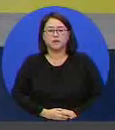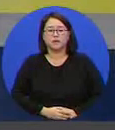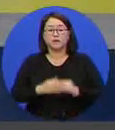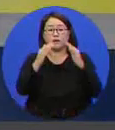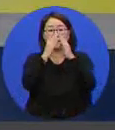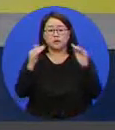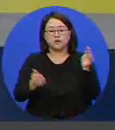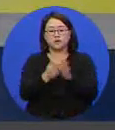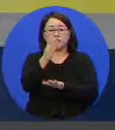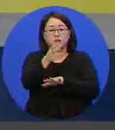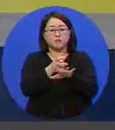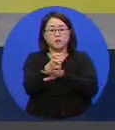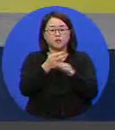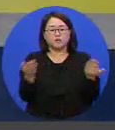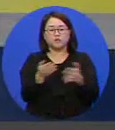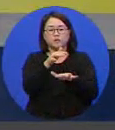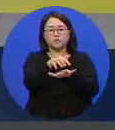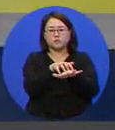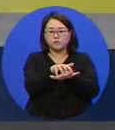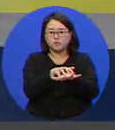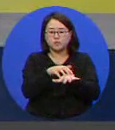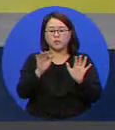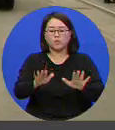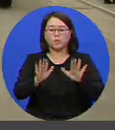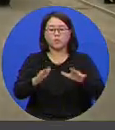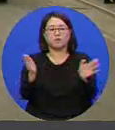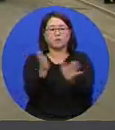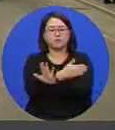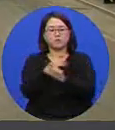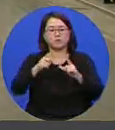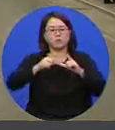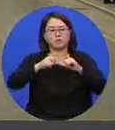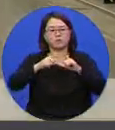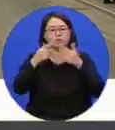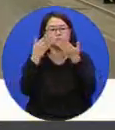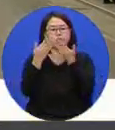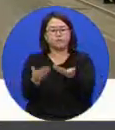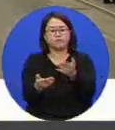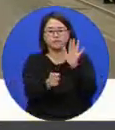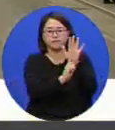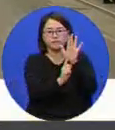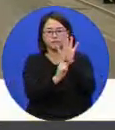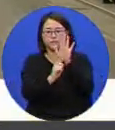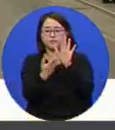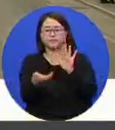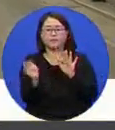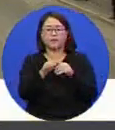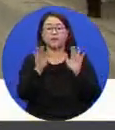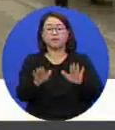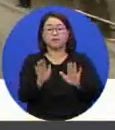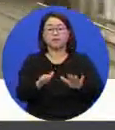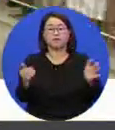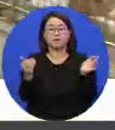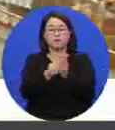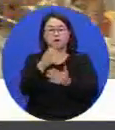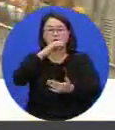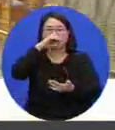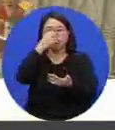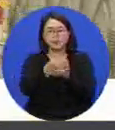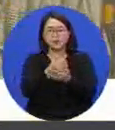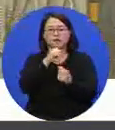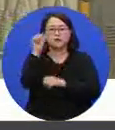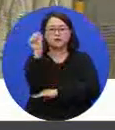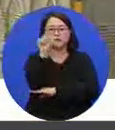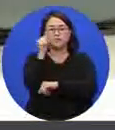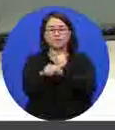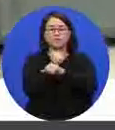전주 시내버스 노조가 오늘부터 부분 파업을 예고했지만 지금까지는 버스가 정상 운행되고 있습니다. 민주노총 소속